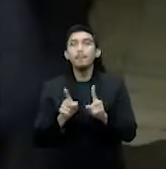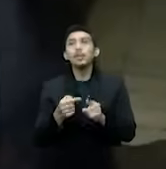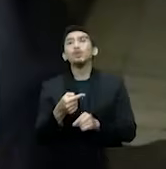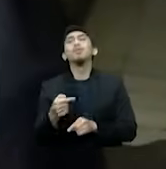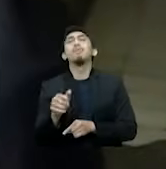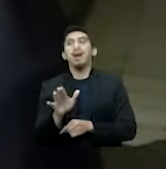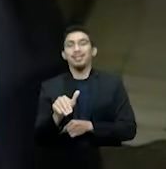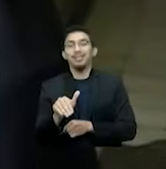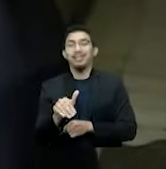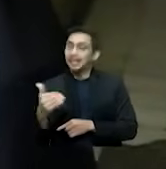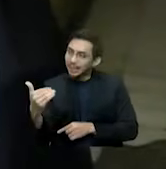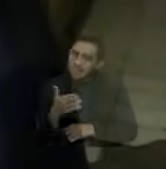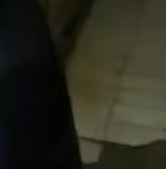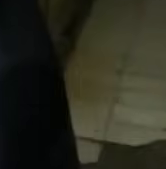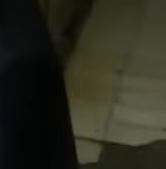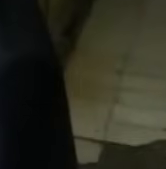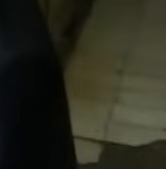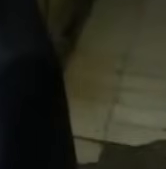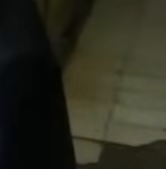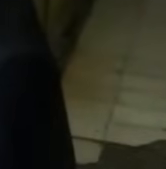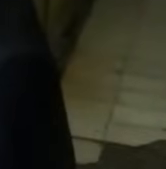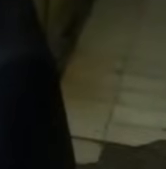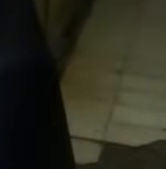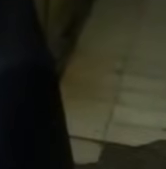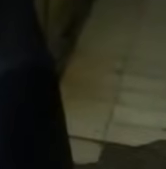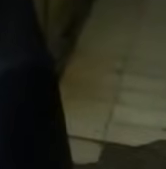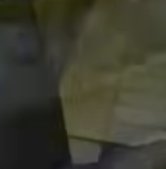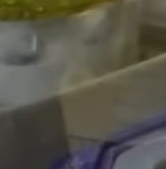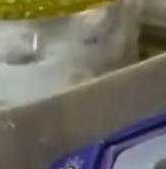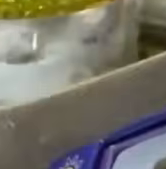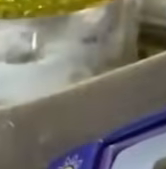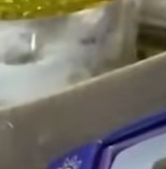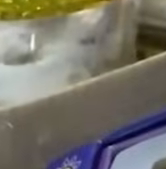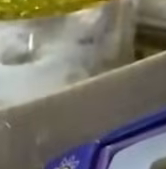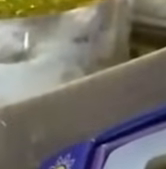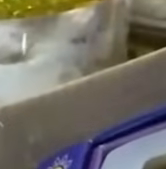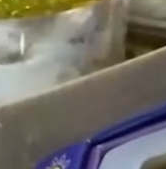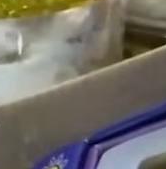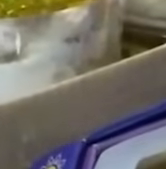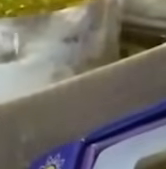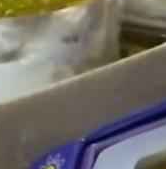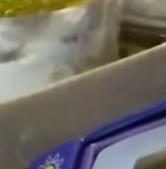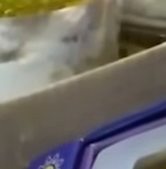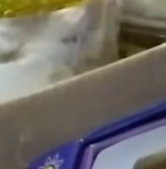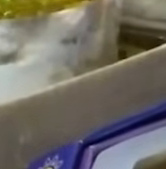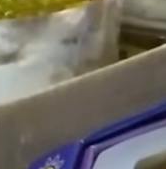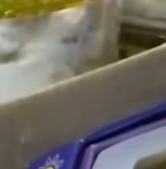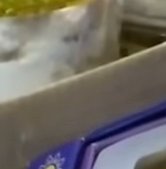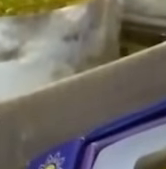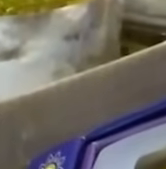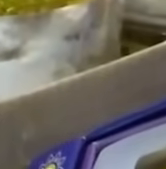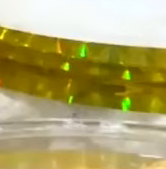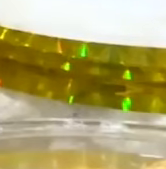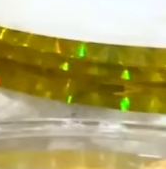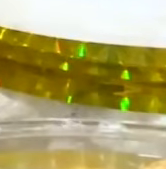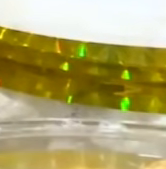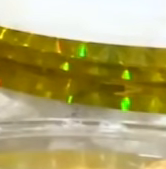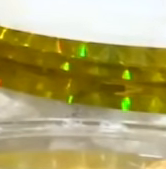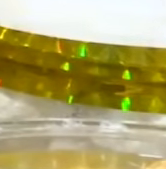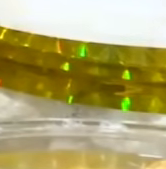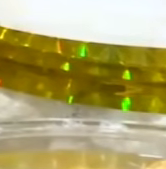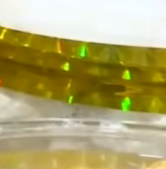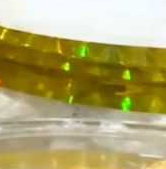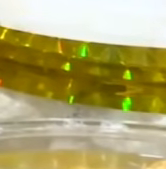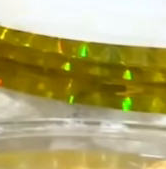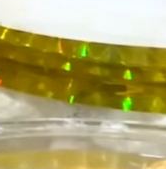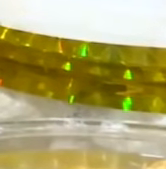beli kastengel. Buat pelengkap aja. Tapi biasanya kalau tamu senangnya yang gurih-gurih. Selain itu juga tadi kami sempat